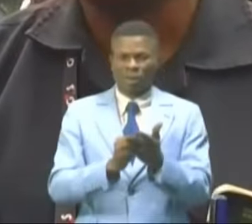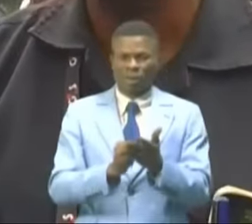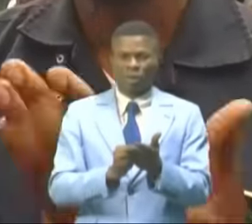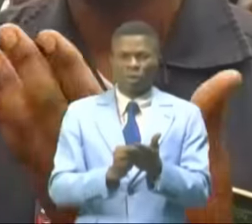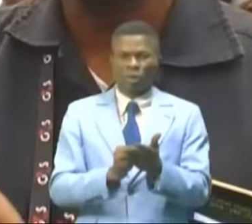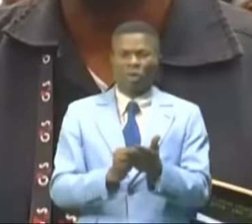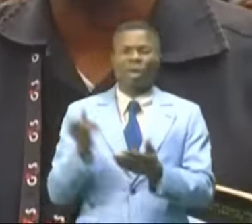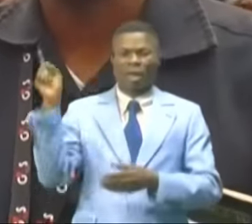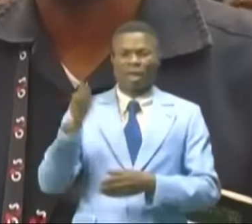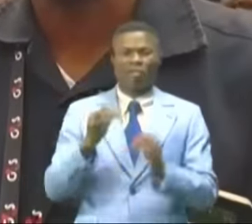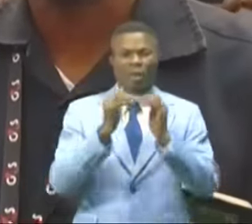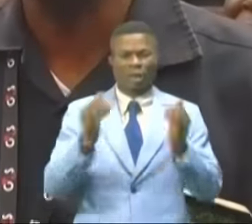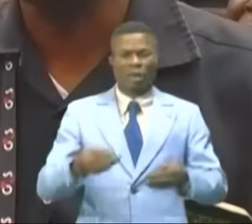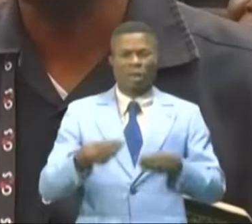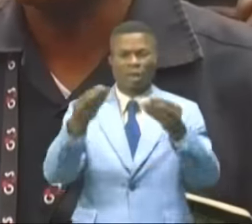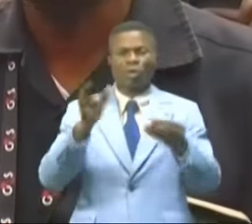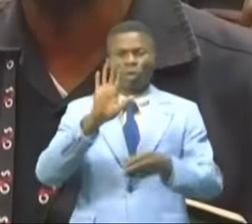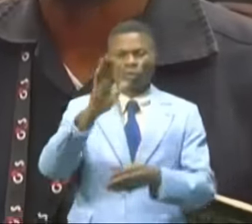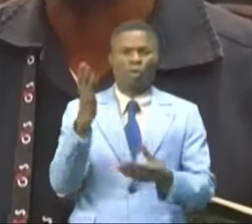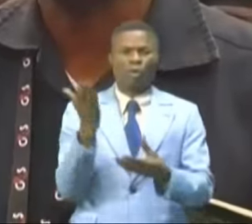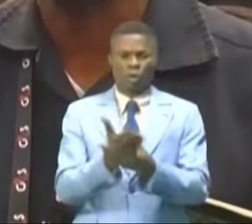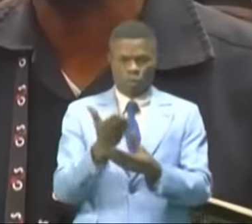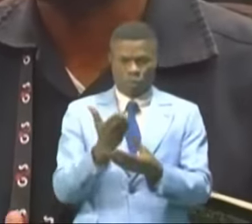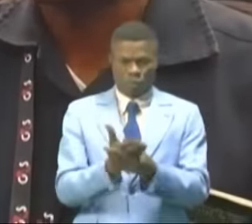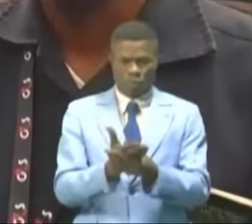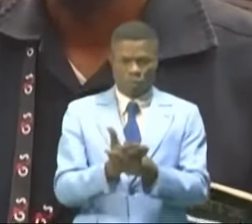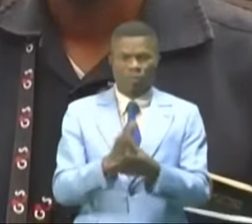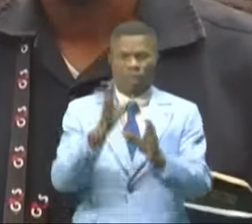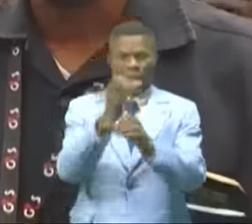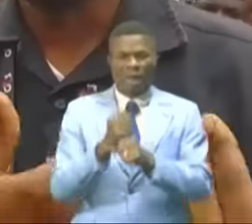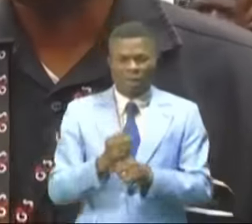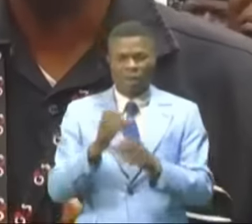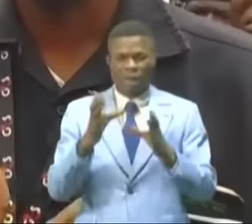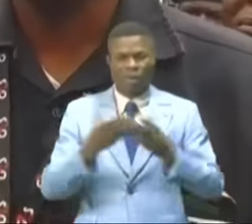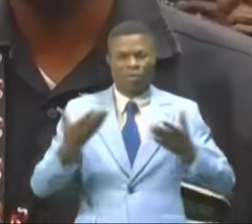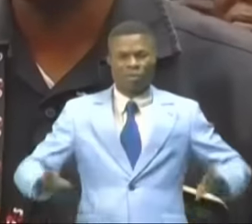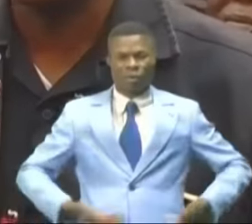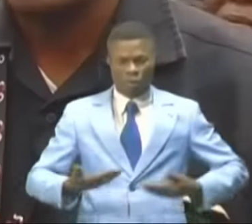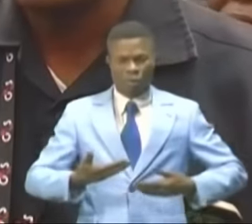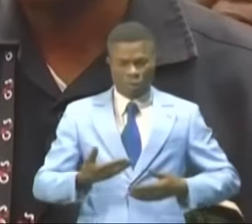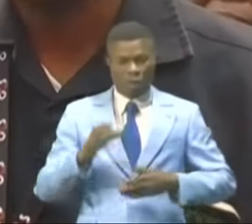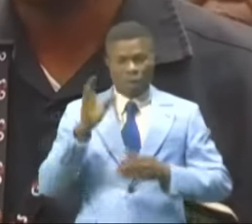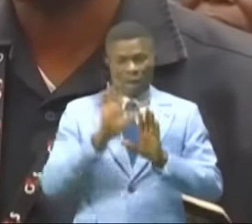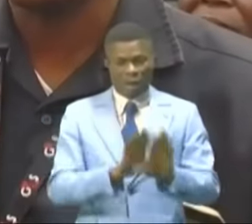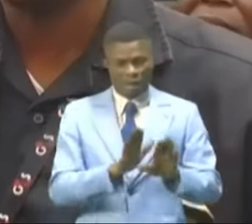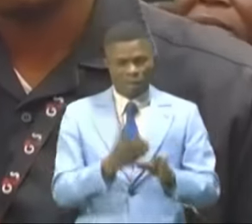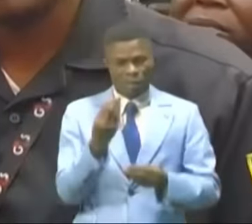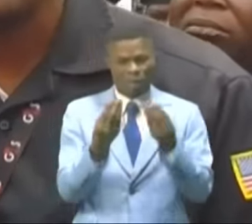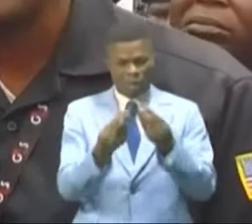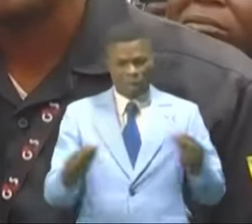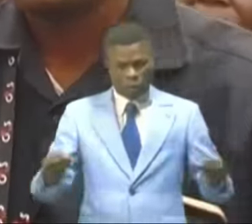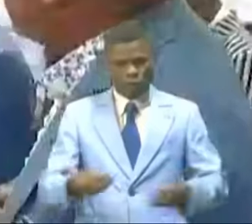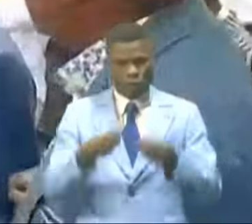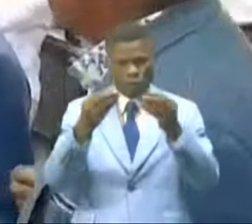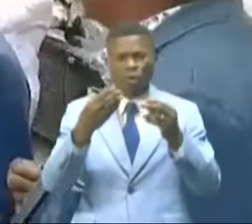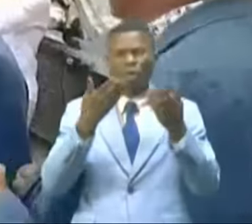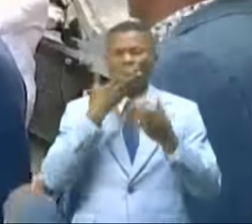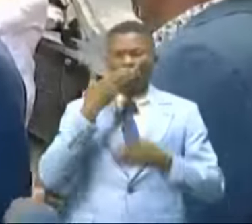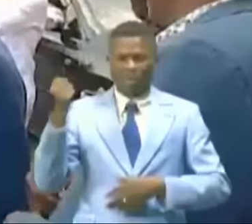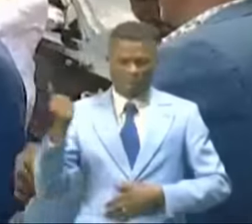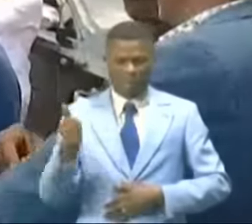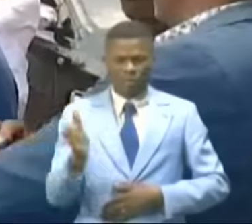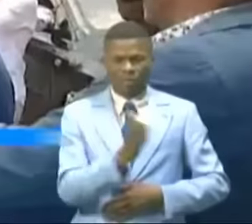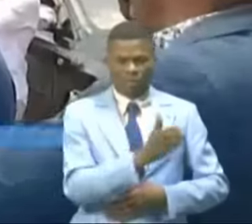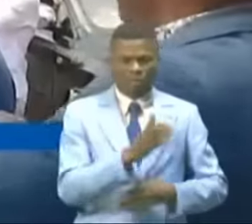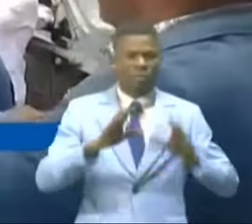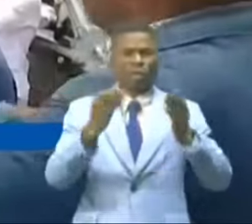le moment de remettre votre mémo et il a réussi avec joie. Ils vont introduire et la suite sera favorable. Le vœu de